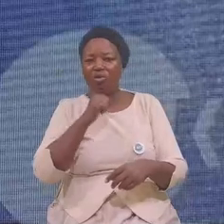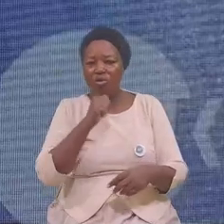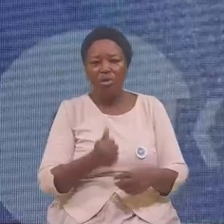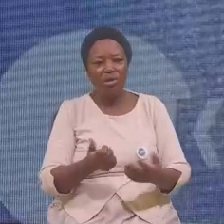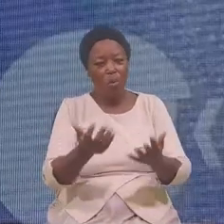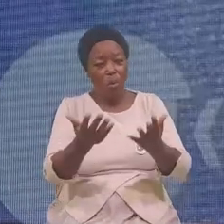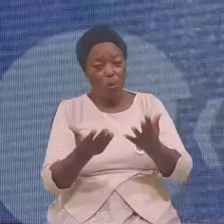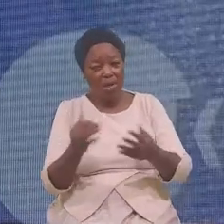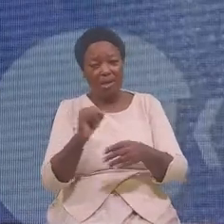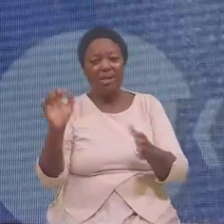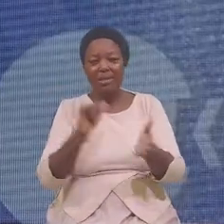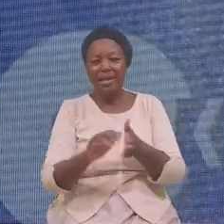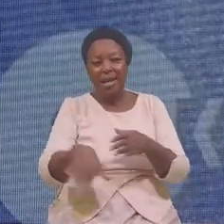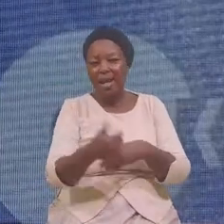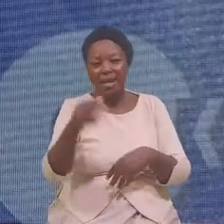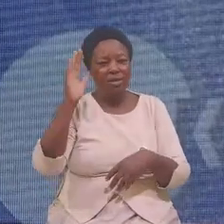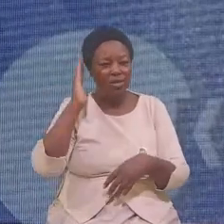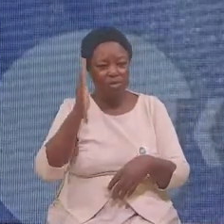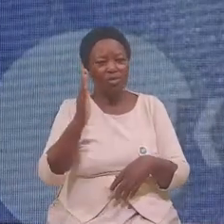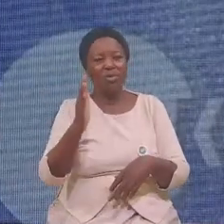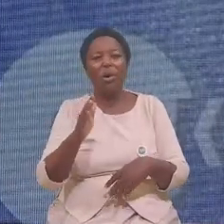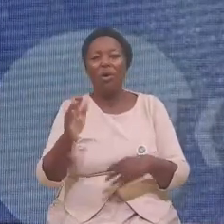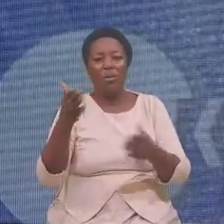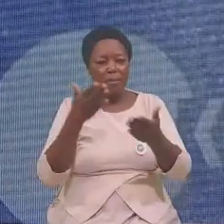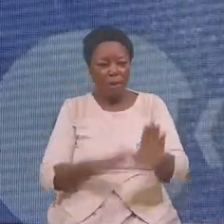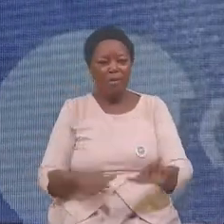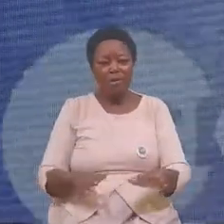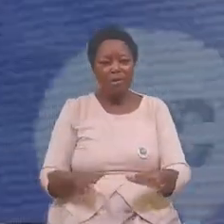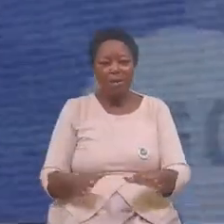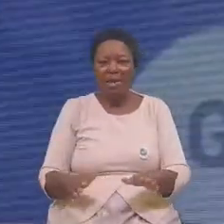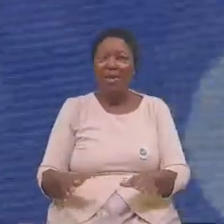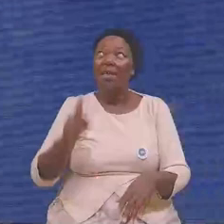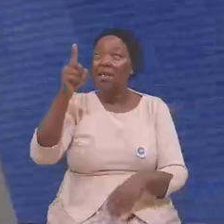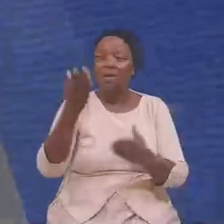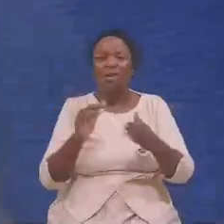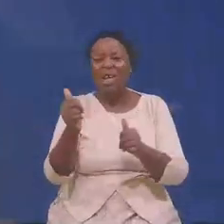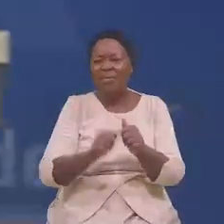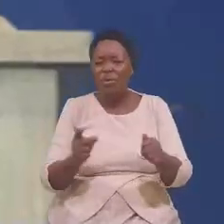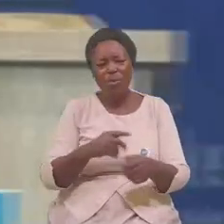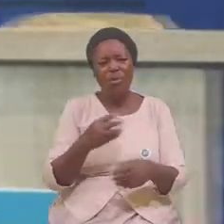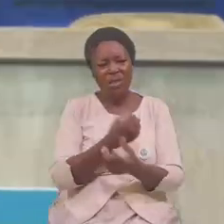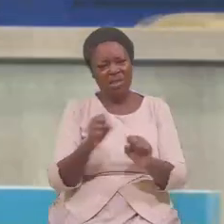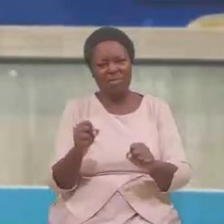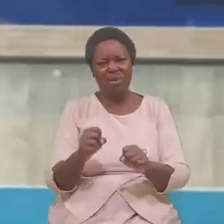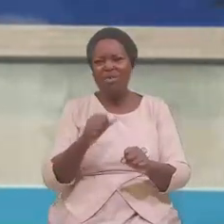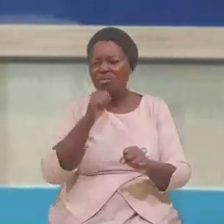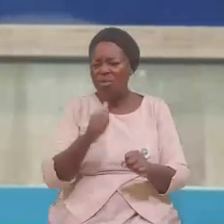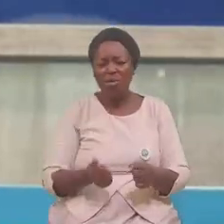qu'aucun périsse. Il veut que tout le monde soit sauvé, ne voulant